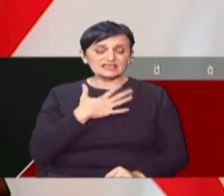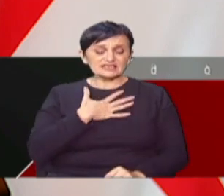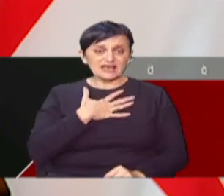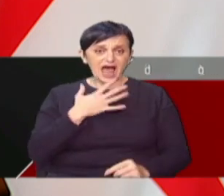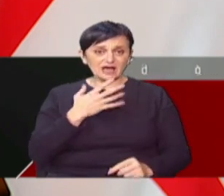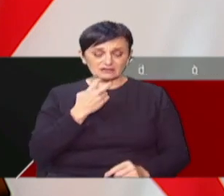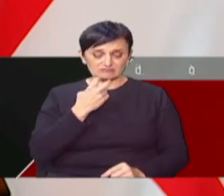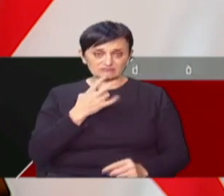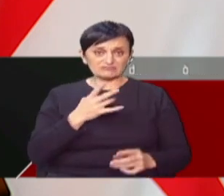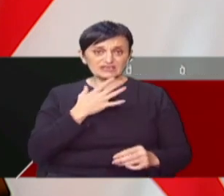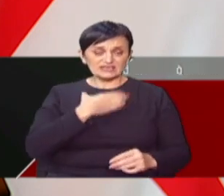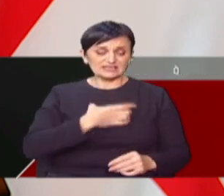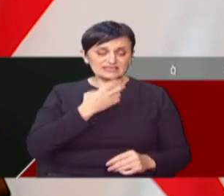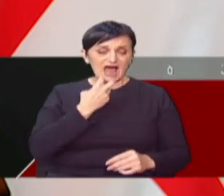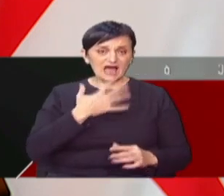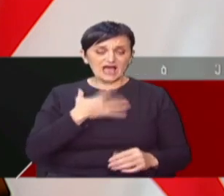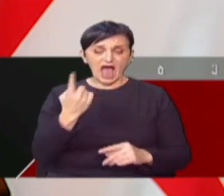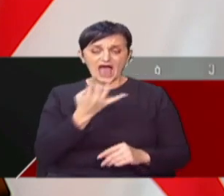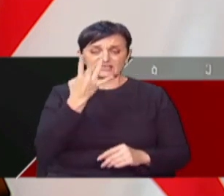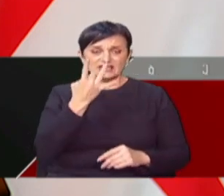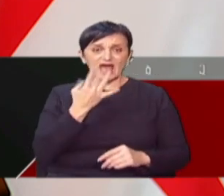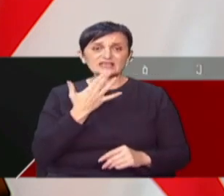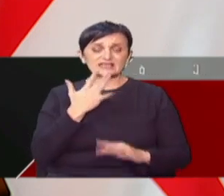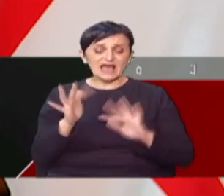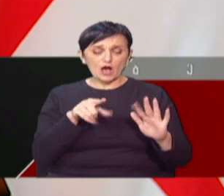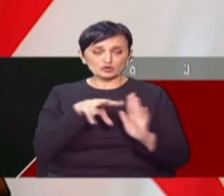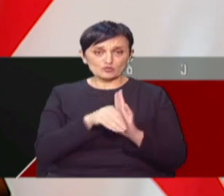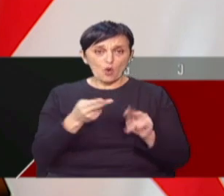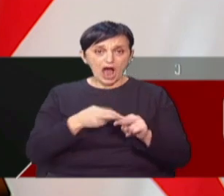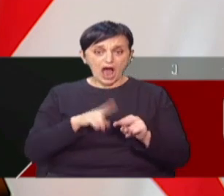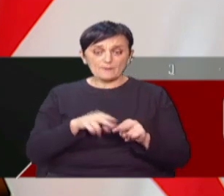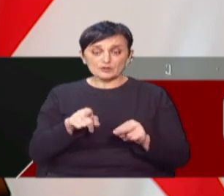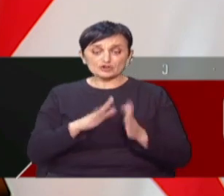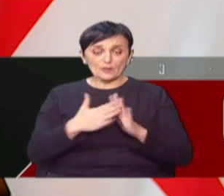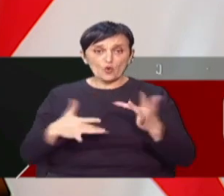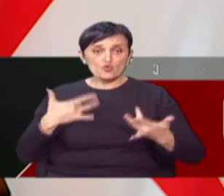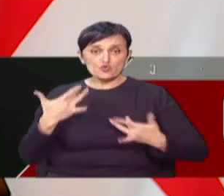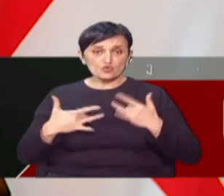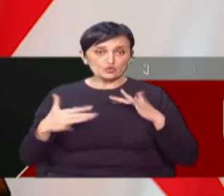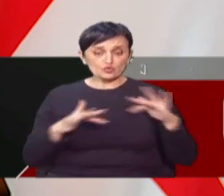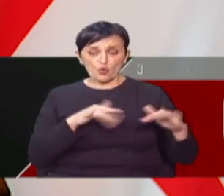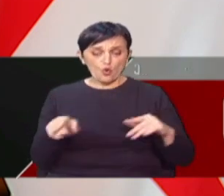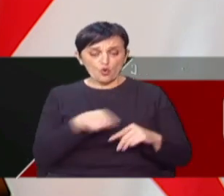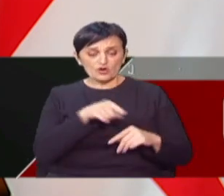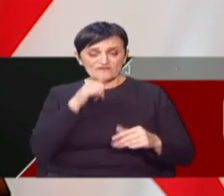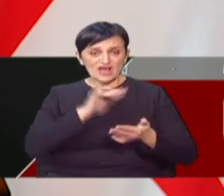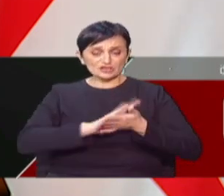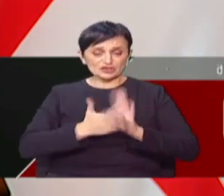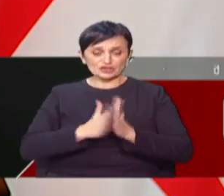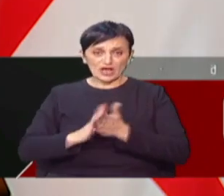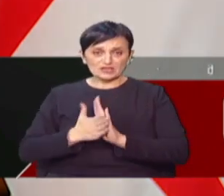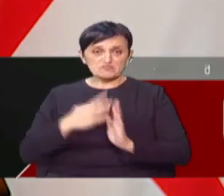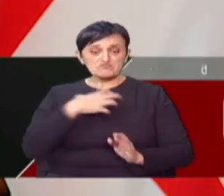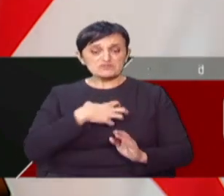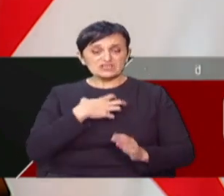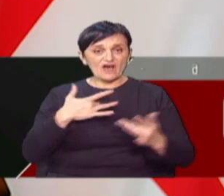ნაცმოძრაობაში. İs rom, amşem tuvaşı şeydile bar rol ebzet verşet amkten. Eset real uria prensipşi. Rol ebzat tavarı